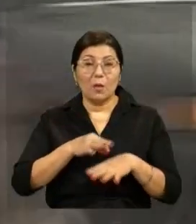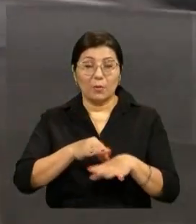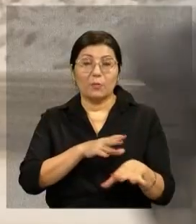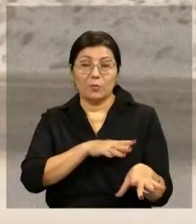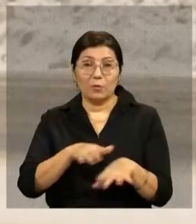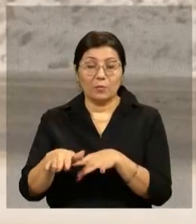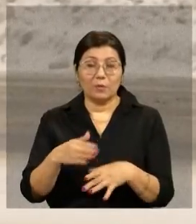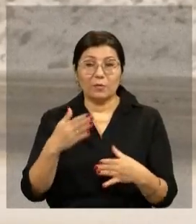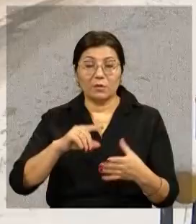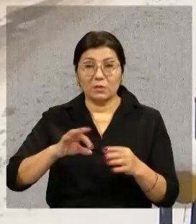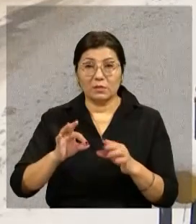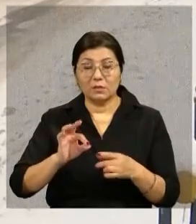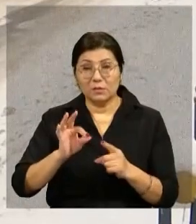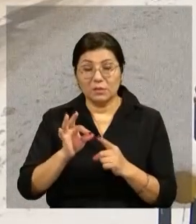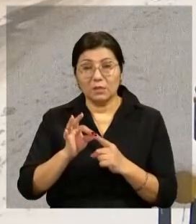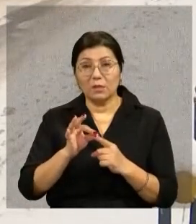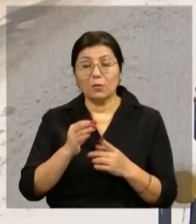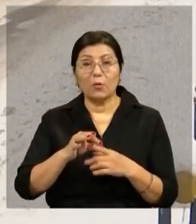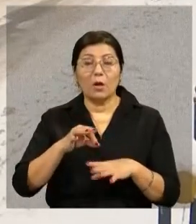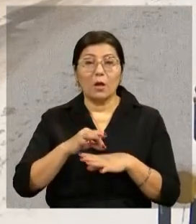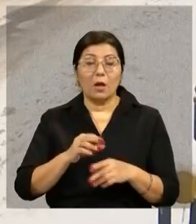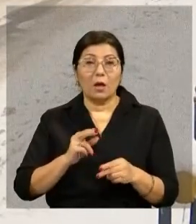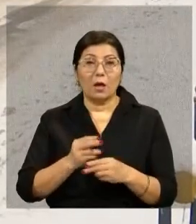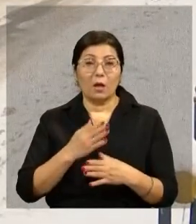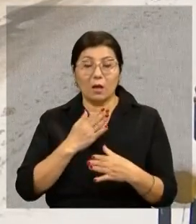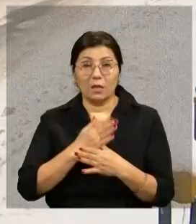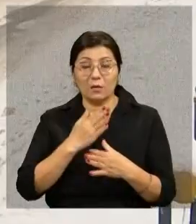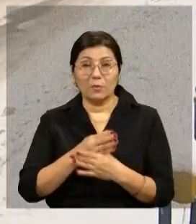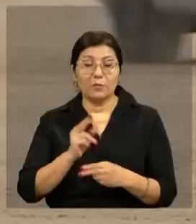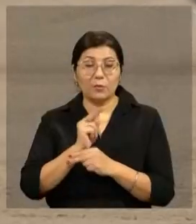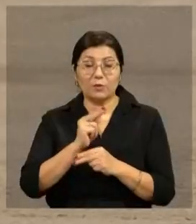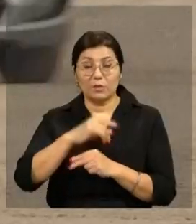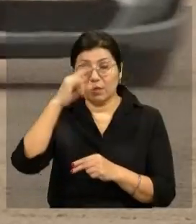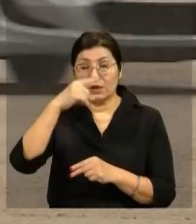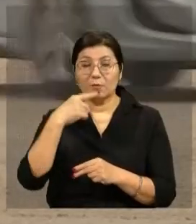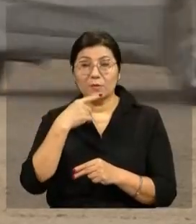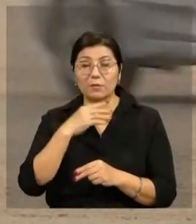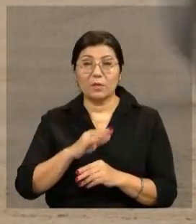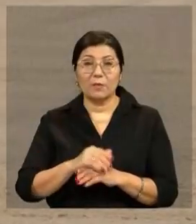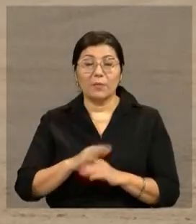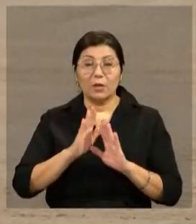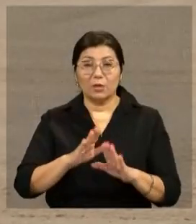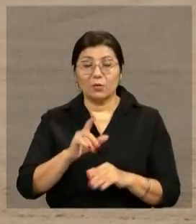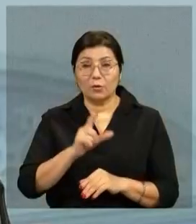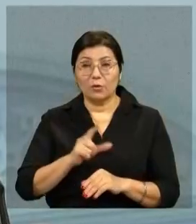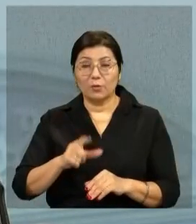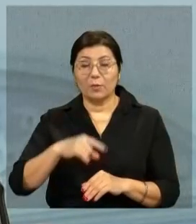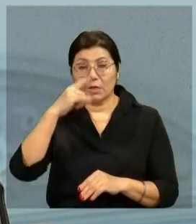целью оказания помощи в деле изучения казахского языка. И надо отметить, не только людям казахской